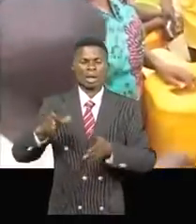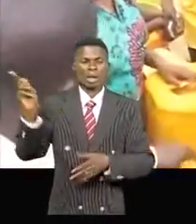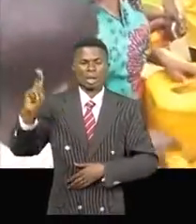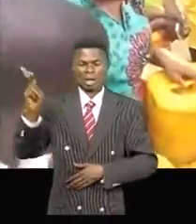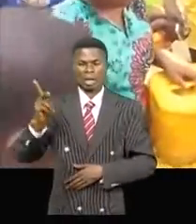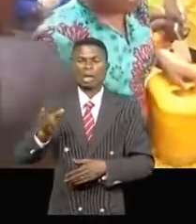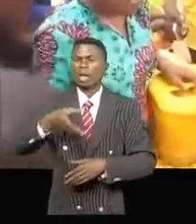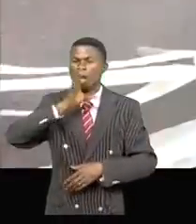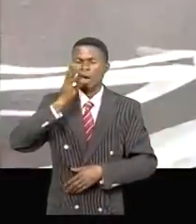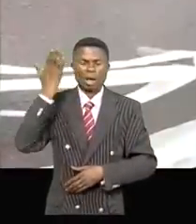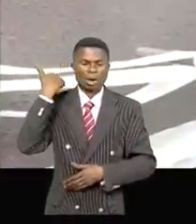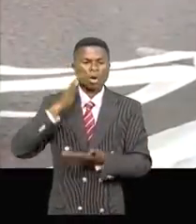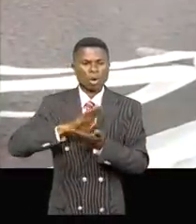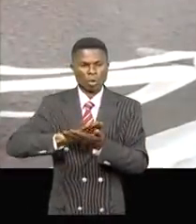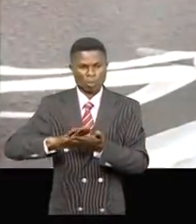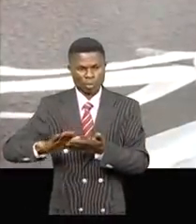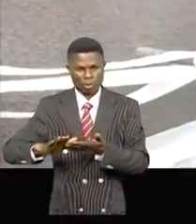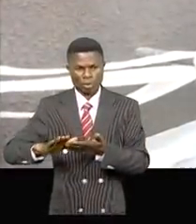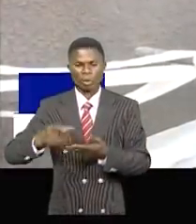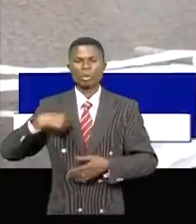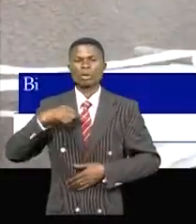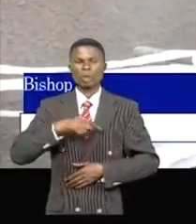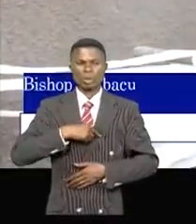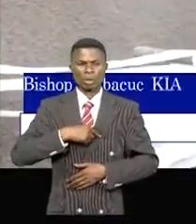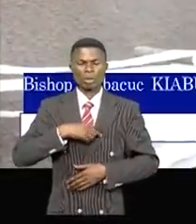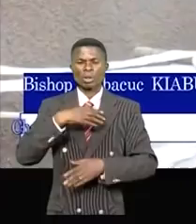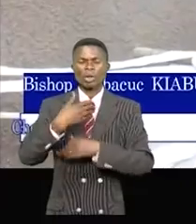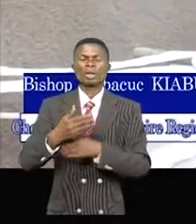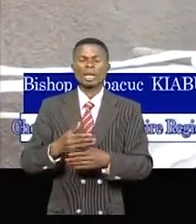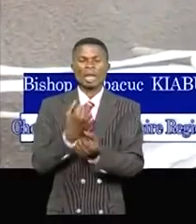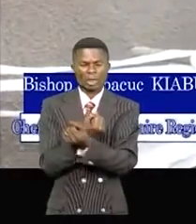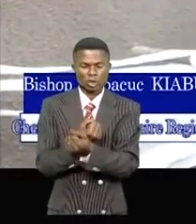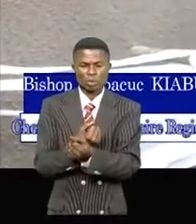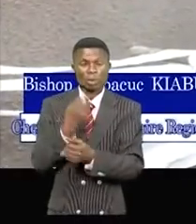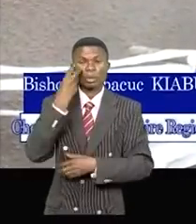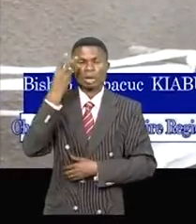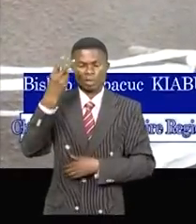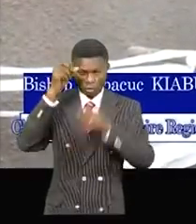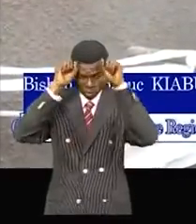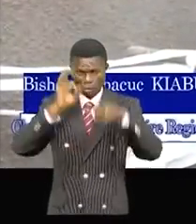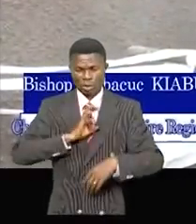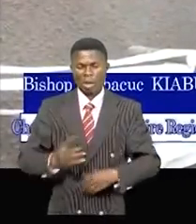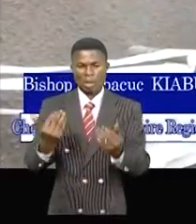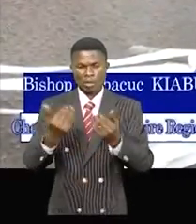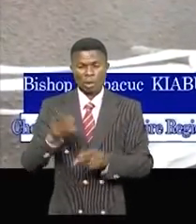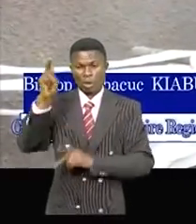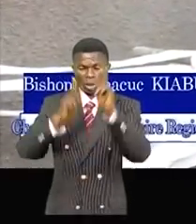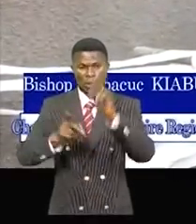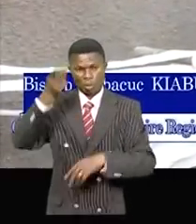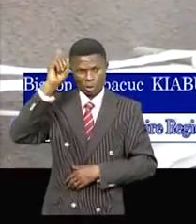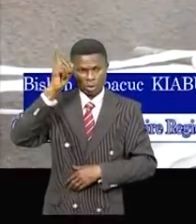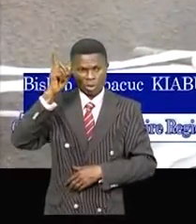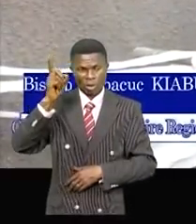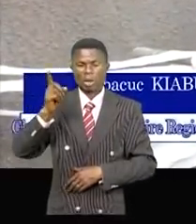d'accéder à une eau potable. Nous allons accomplir la vision du chef de l'État qui voudrait que les peuples